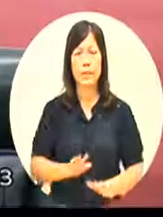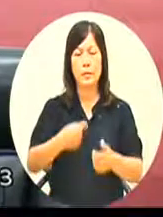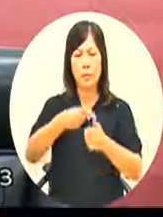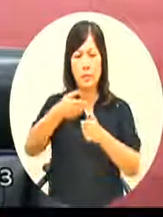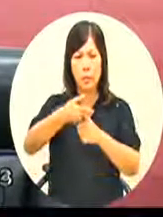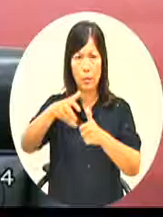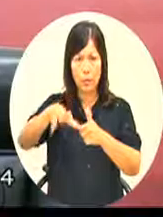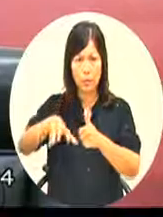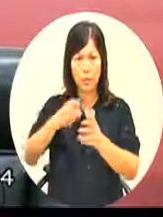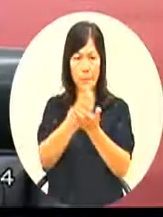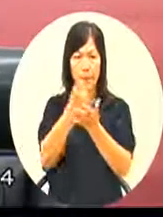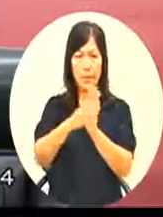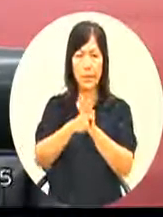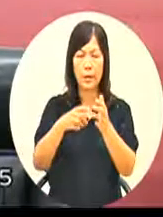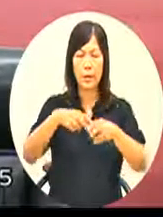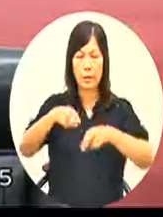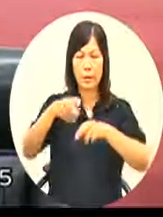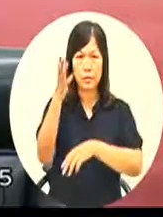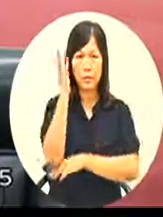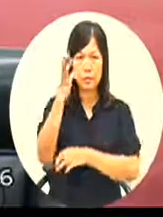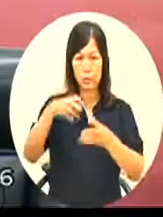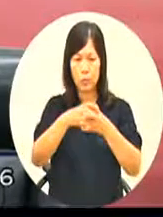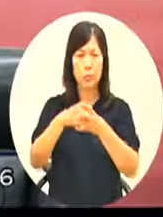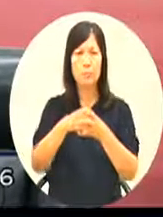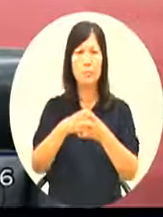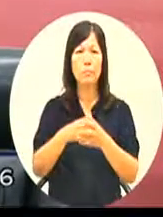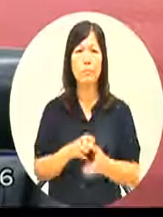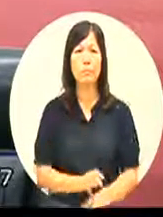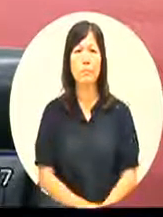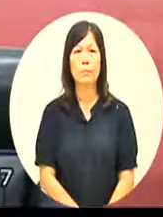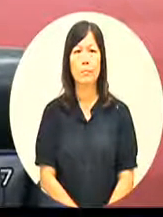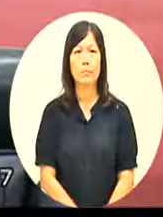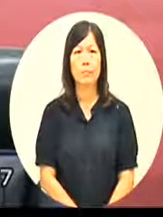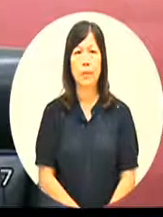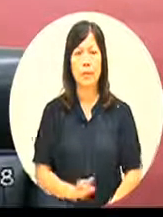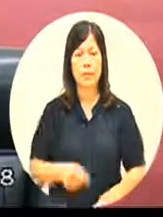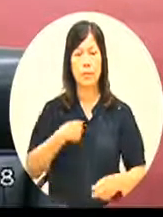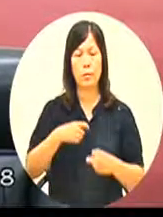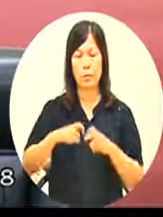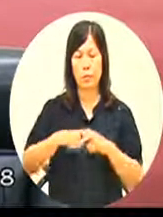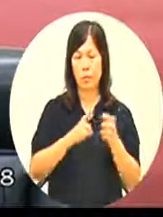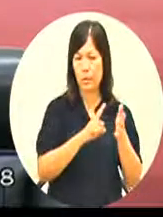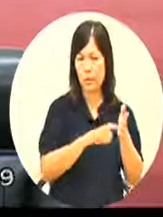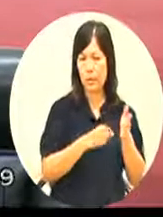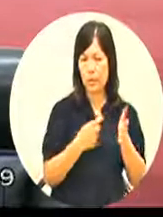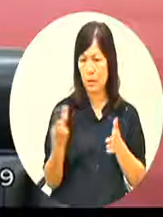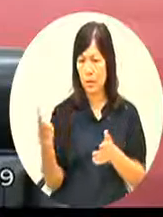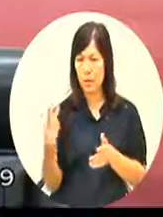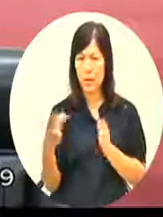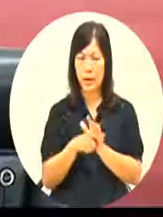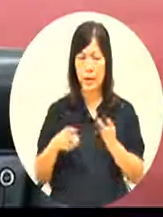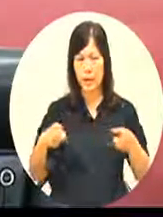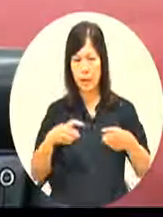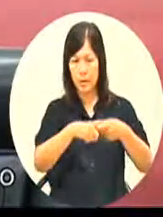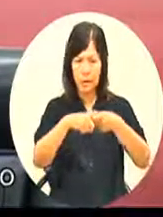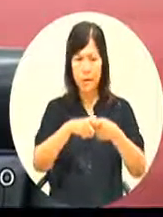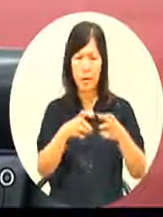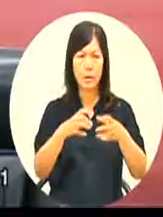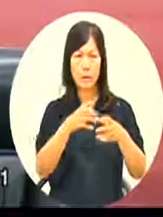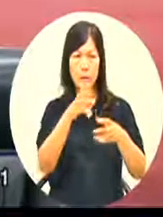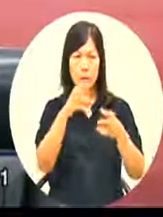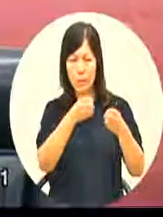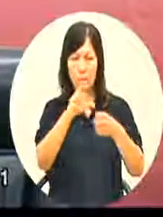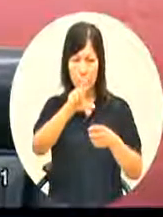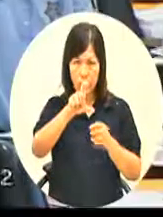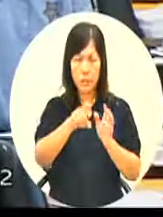门的所有的各个行政团队，那今天李乔如跟简焕中议员呢，我们有联合的共同议题。第一个